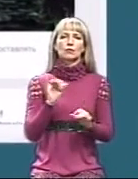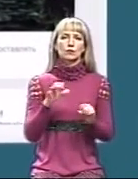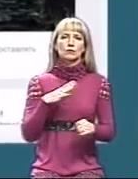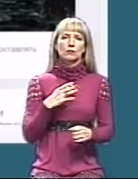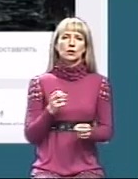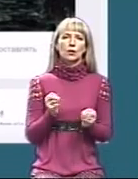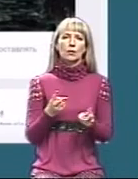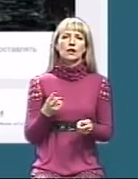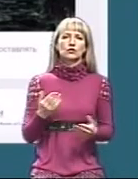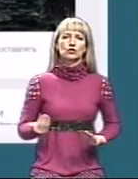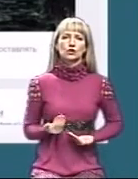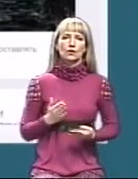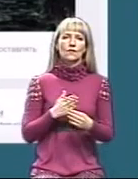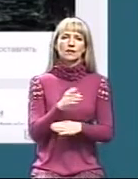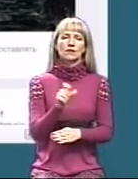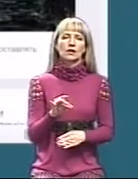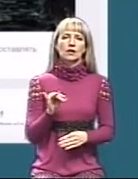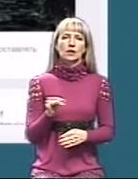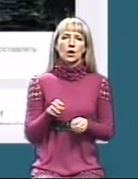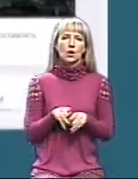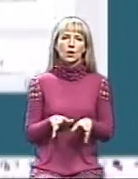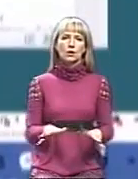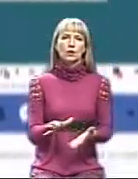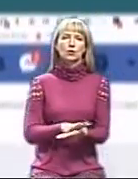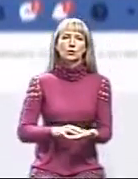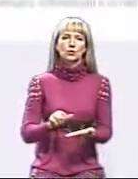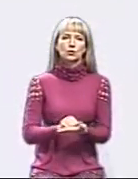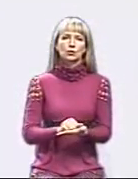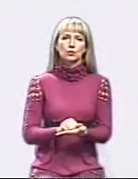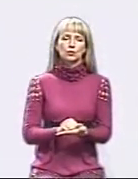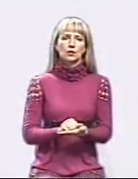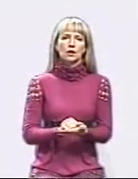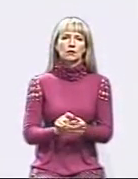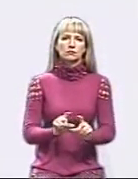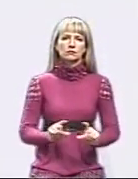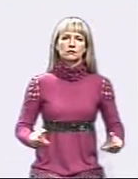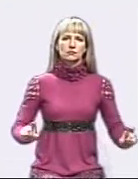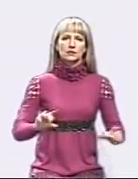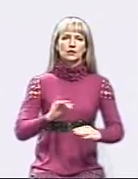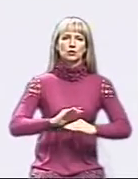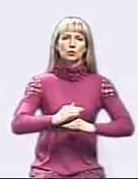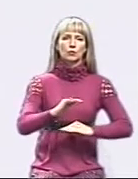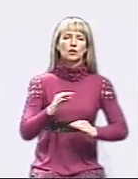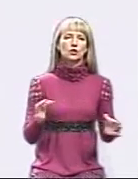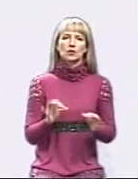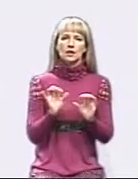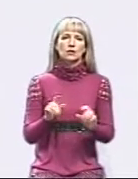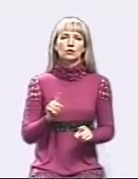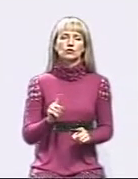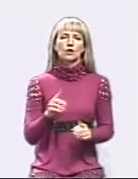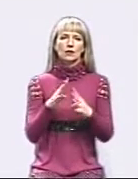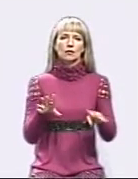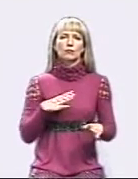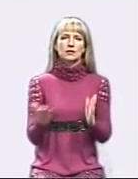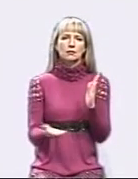життю відвідувачів, а також про те, що коріння ялинки руйнують ганок та сходи. Крім того, нічого незаконного у тому, що ялинку було